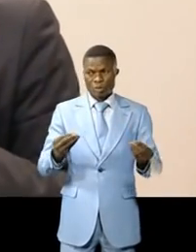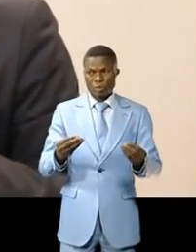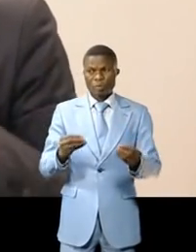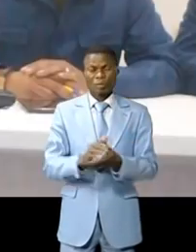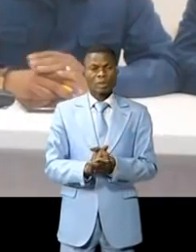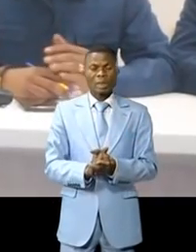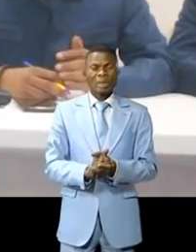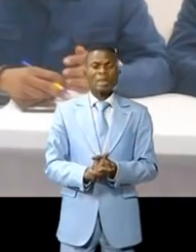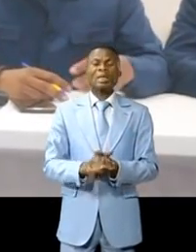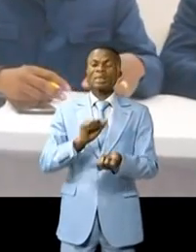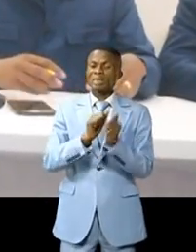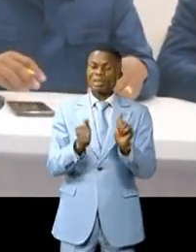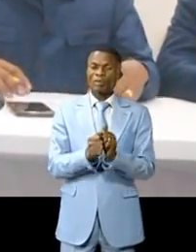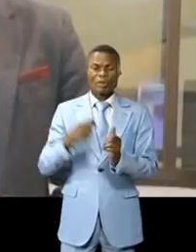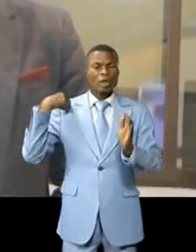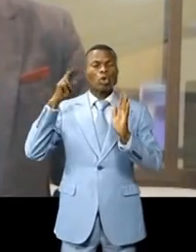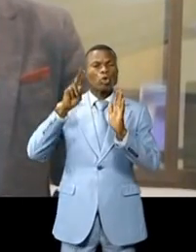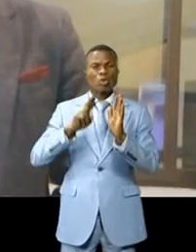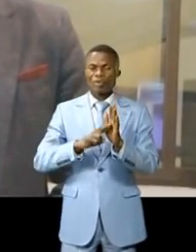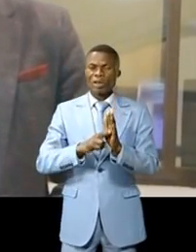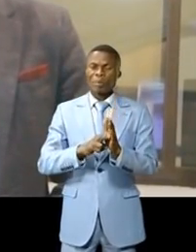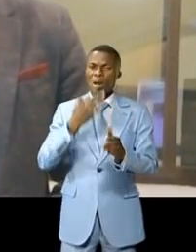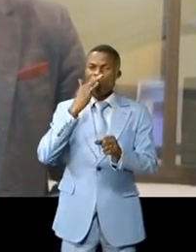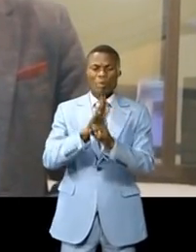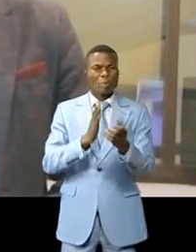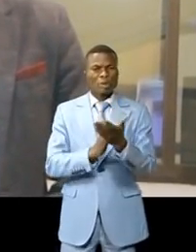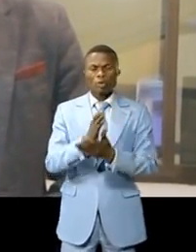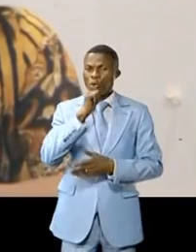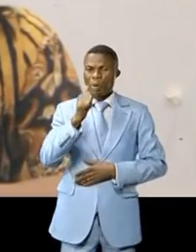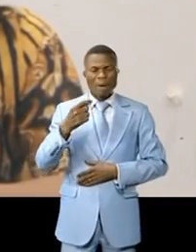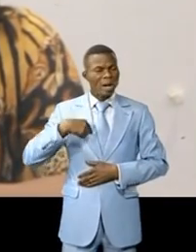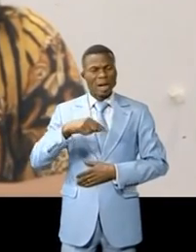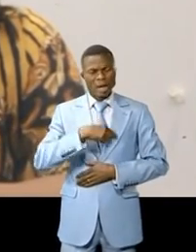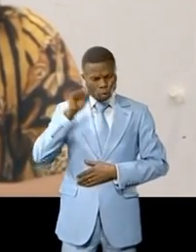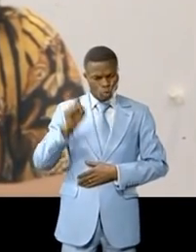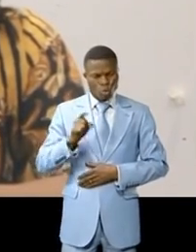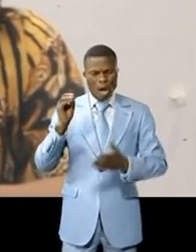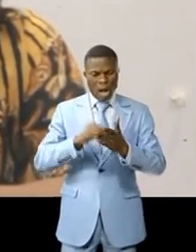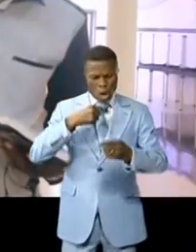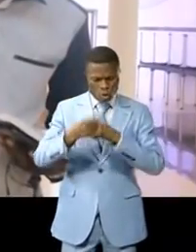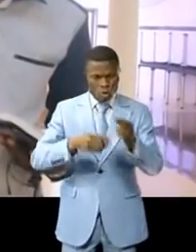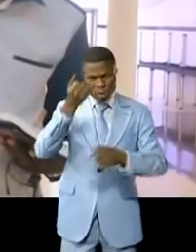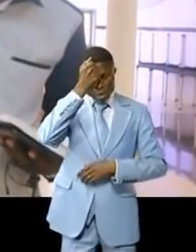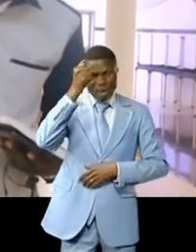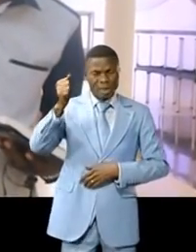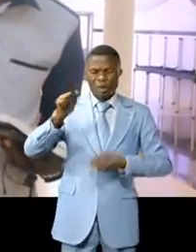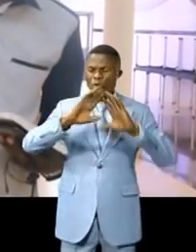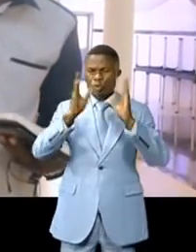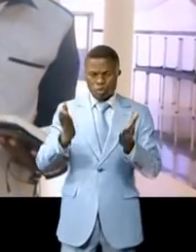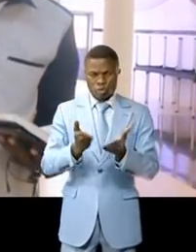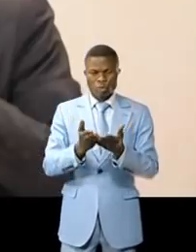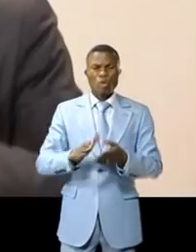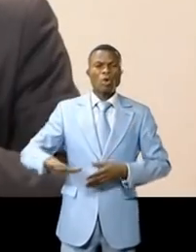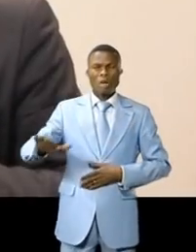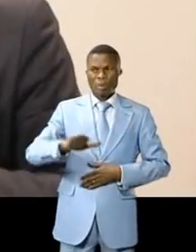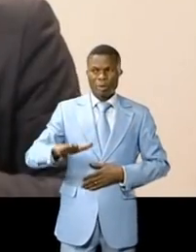plus significatifs qui sont déposés par les cabinets santé, nous avons la responsabilité d'alerter et de responsabiliser l'ensemble du gouvernement de la République